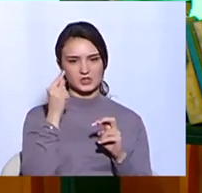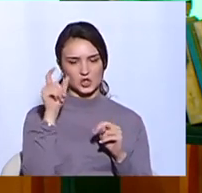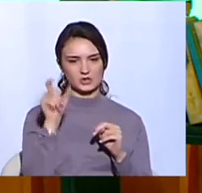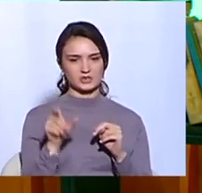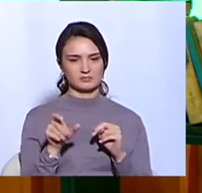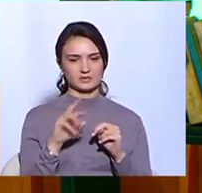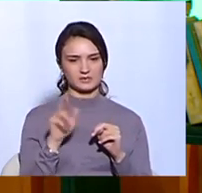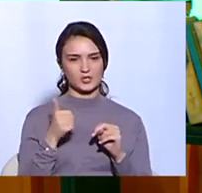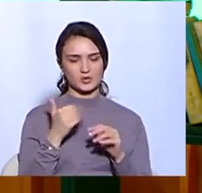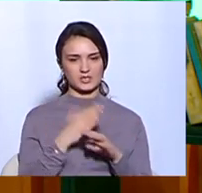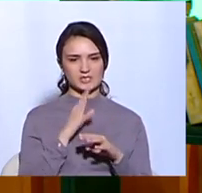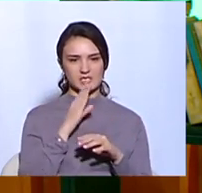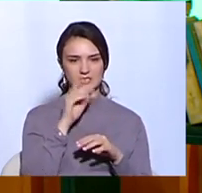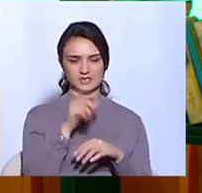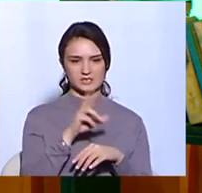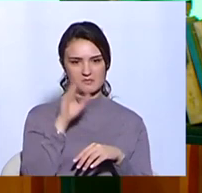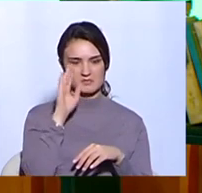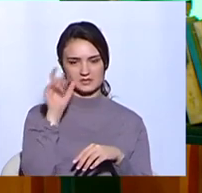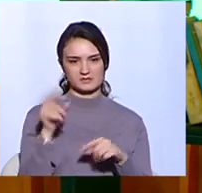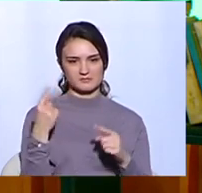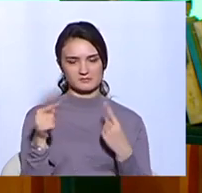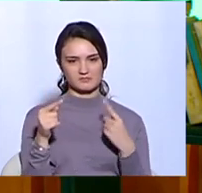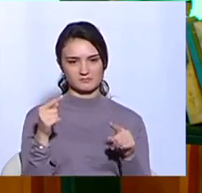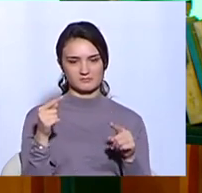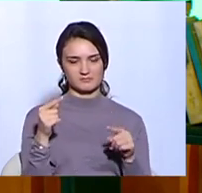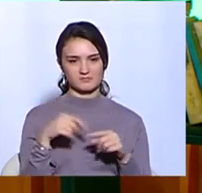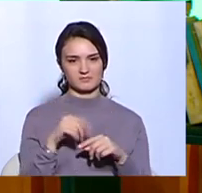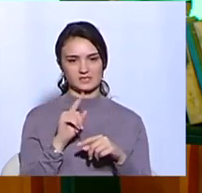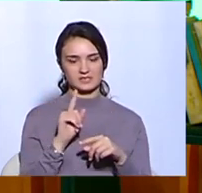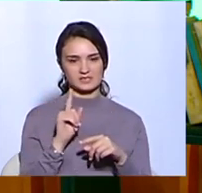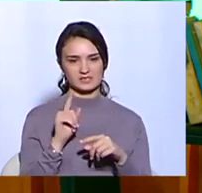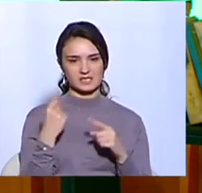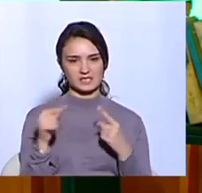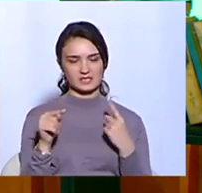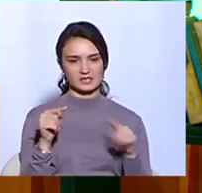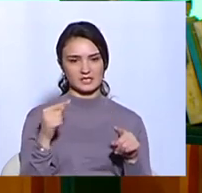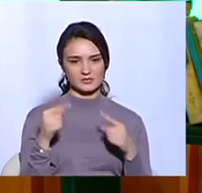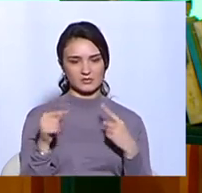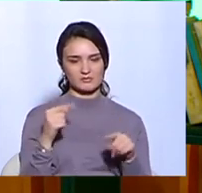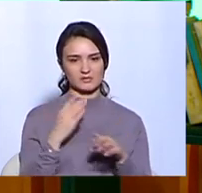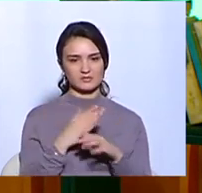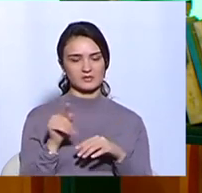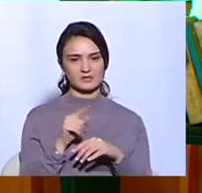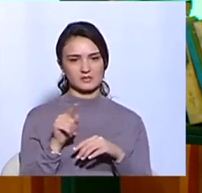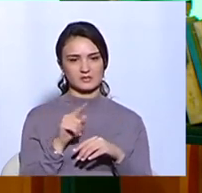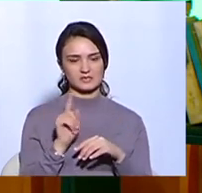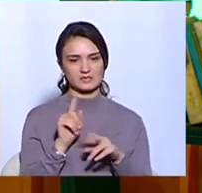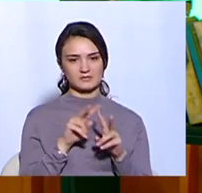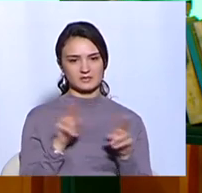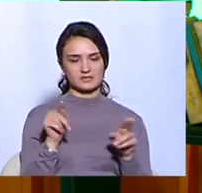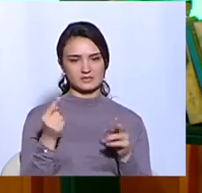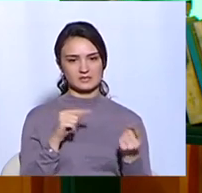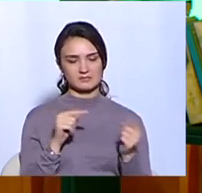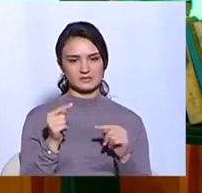ფსიქოტიპი, როგორია ქალის და მამაკაცის ფსიქოტიპი, რა არსებითი და განსხვავებაა მათ შორის, რითი გვანან